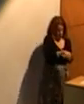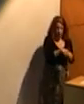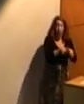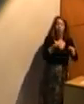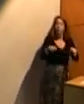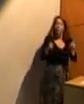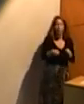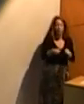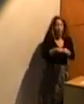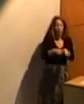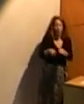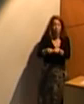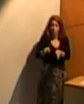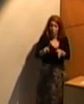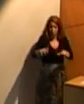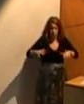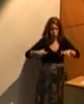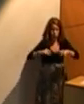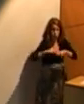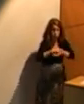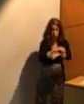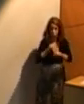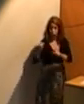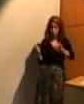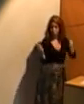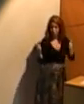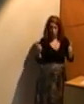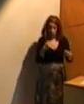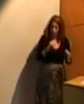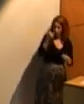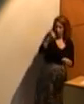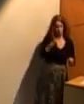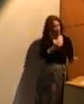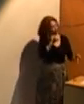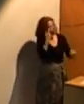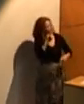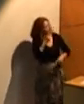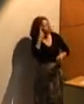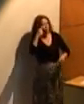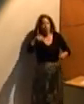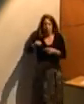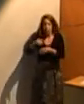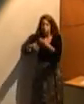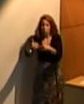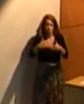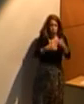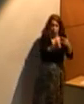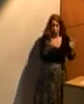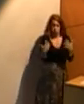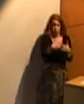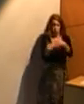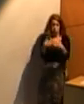autres mais on va se féconder lisant les autres et ça je crois que section exemple extrêmement important le fait de pouvoir comment le faisons nous le faisons au sein du consortium